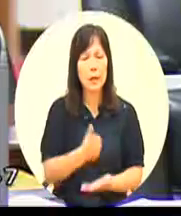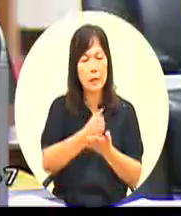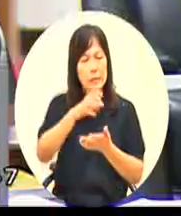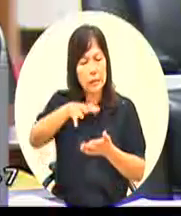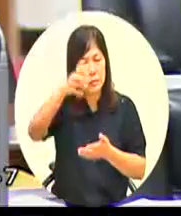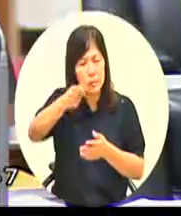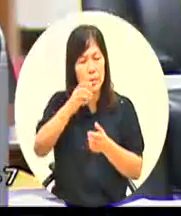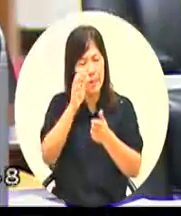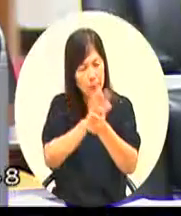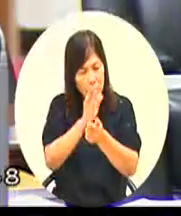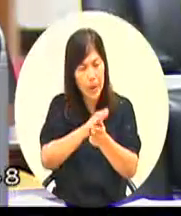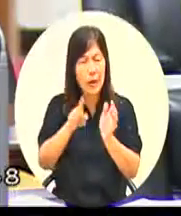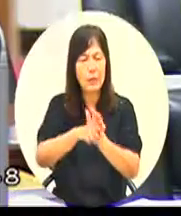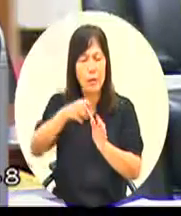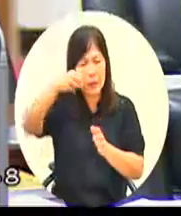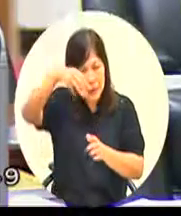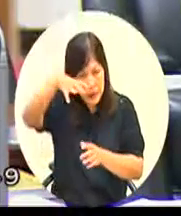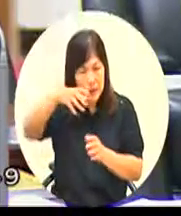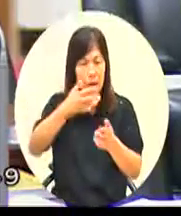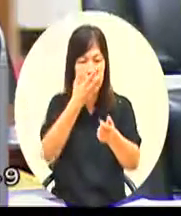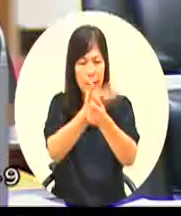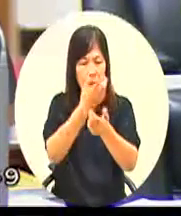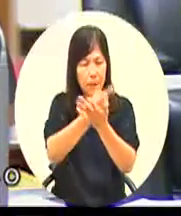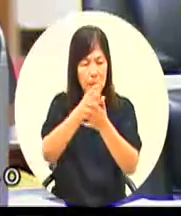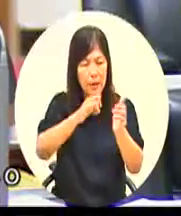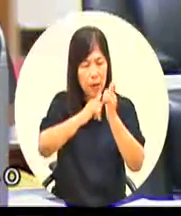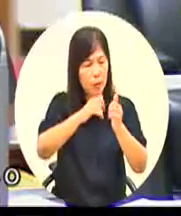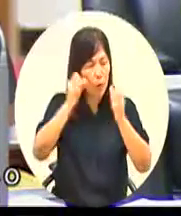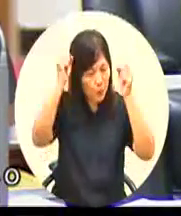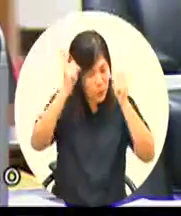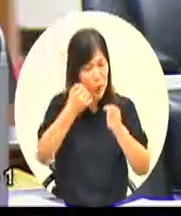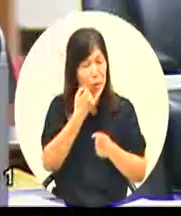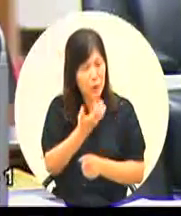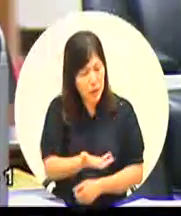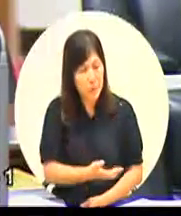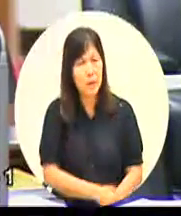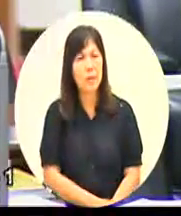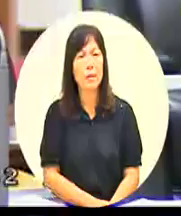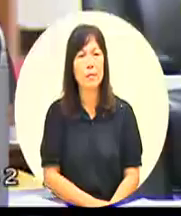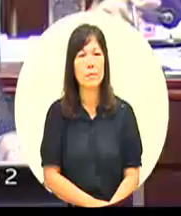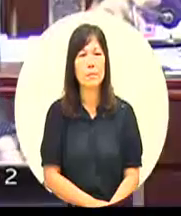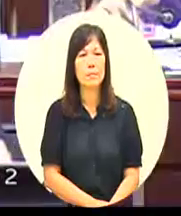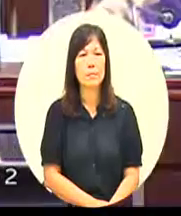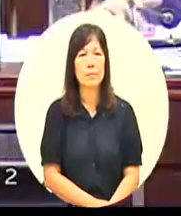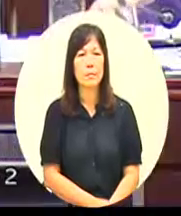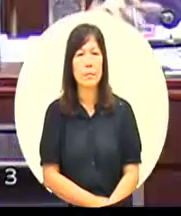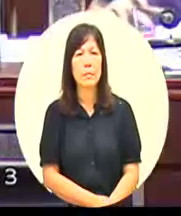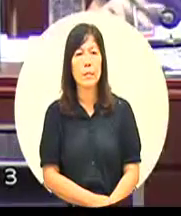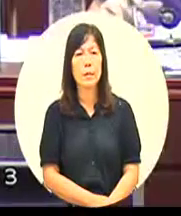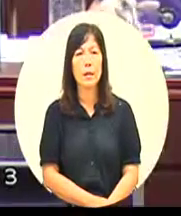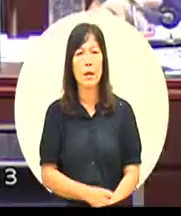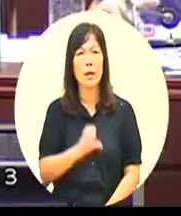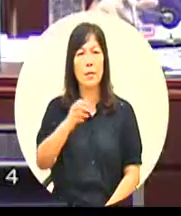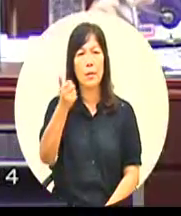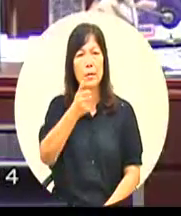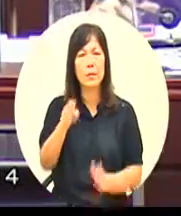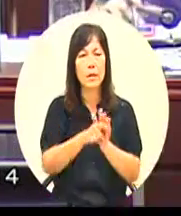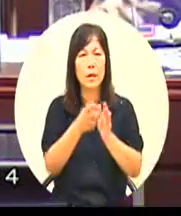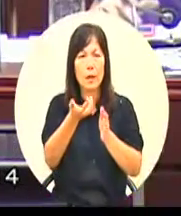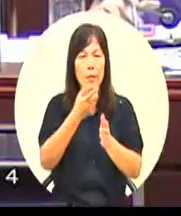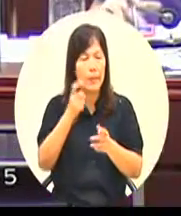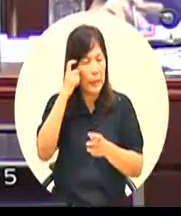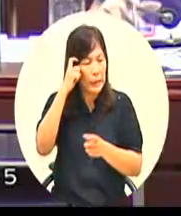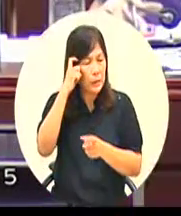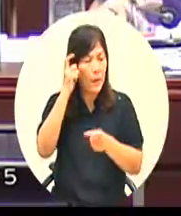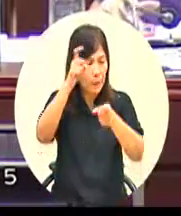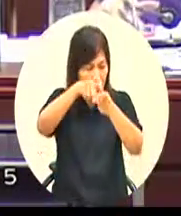下，开一盏灯让大家运动，这样子可以吗？请局长回答。 方议员，我们的理想当